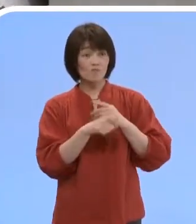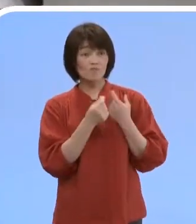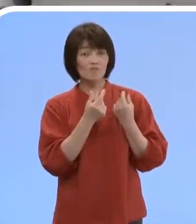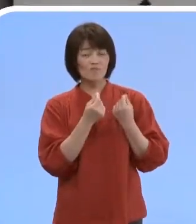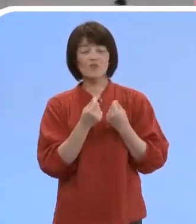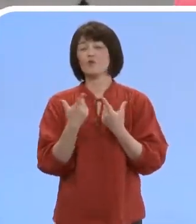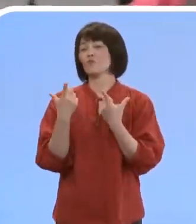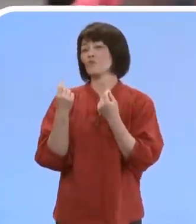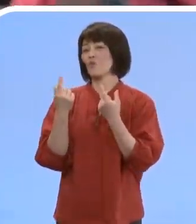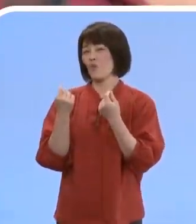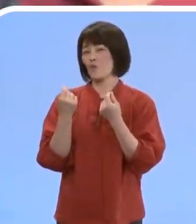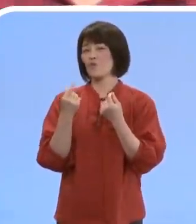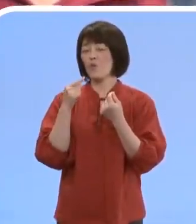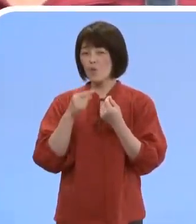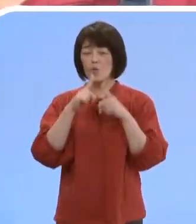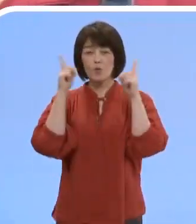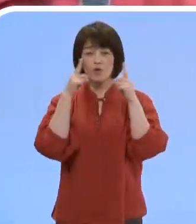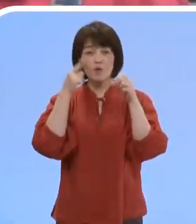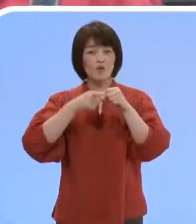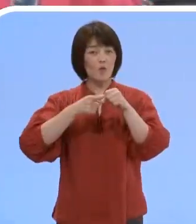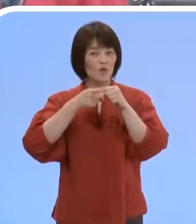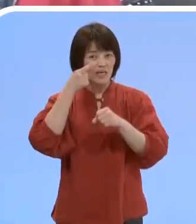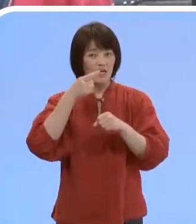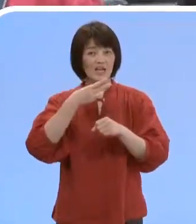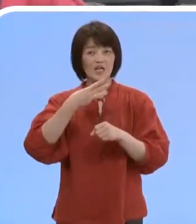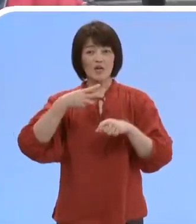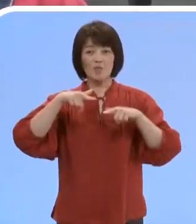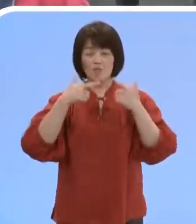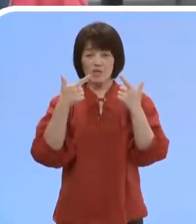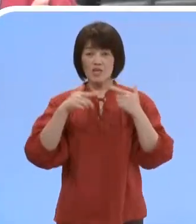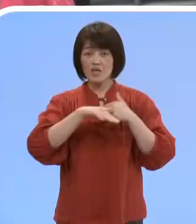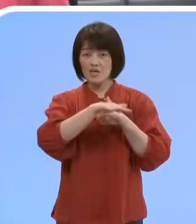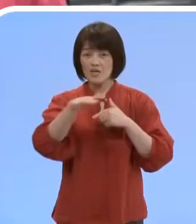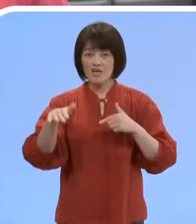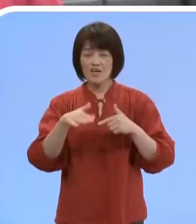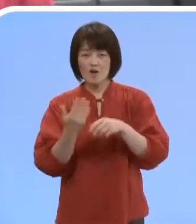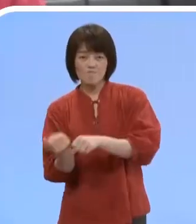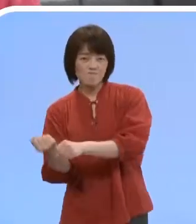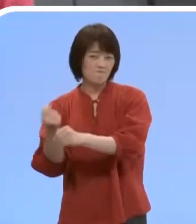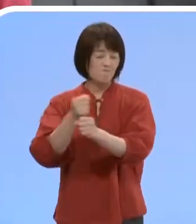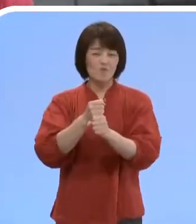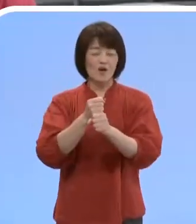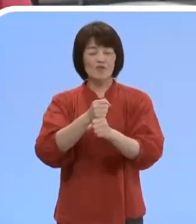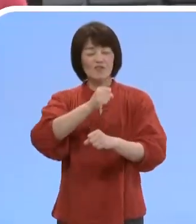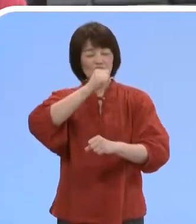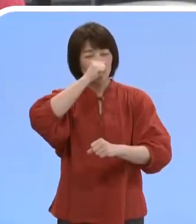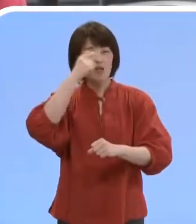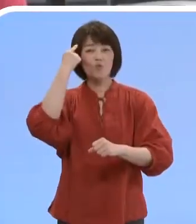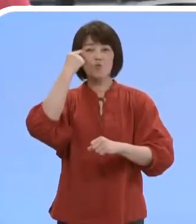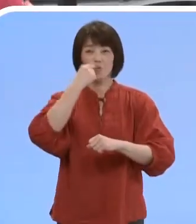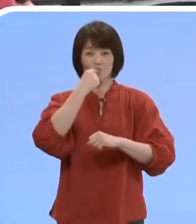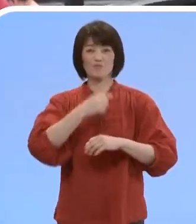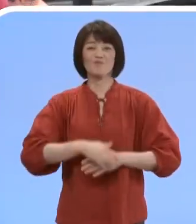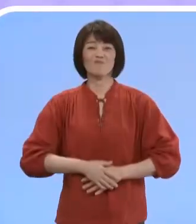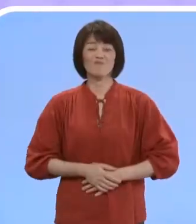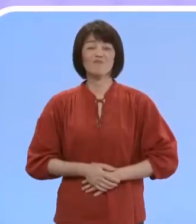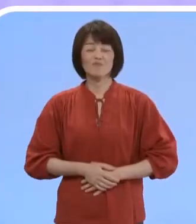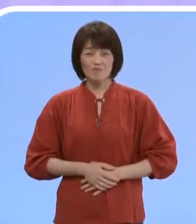ですね、なめらを起点に三木の街がちょっとでもまたこう復活していけばいいなという、 なるほ